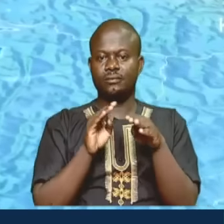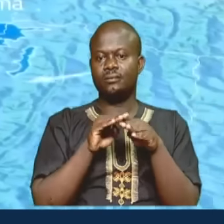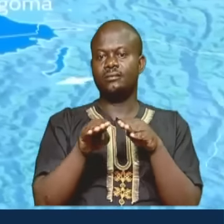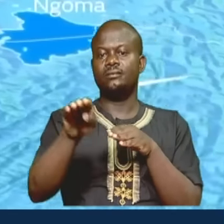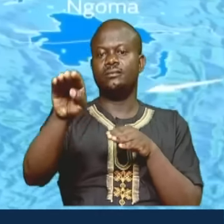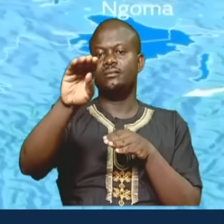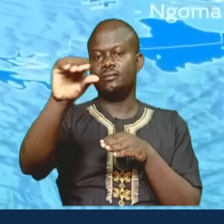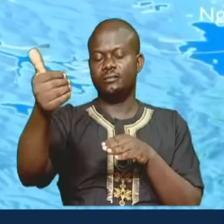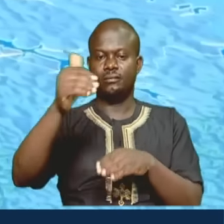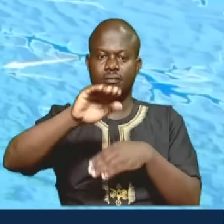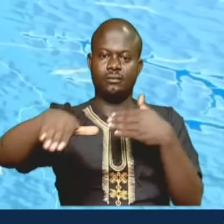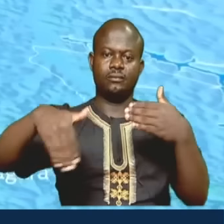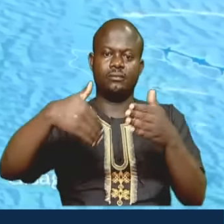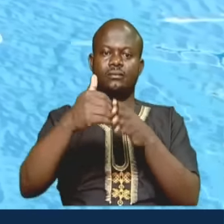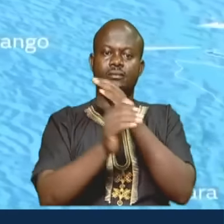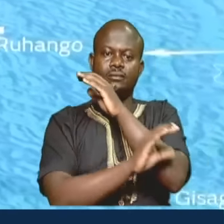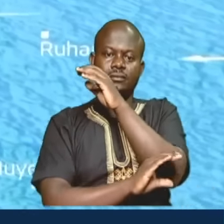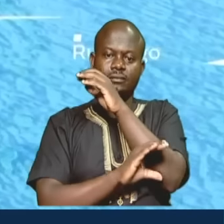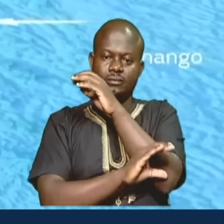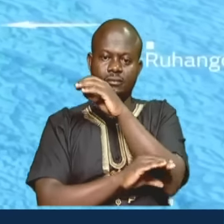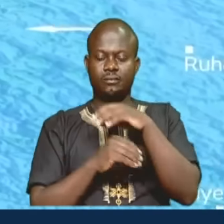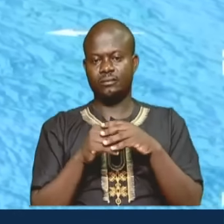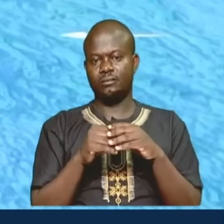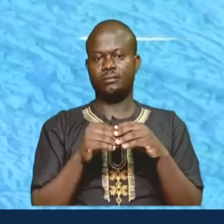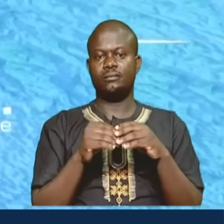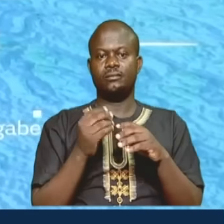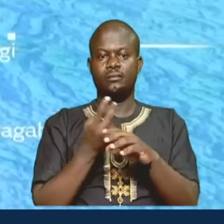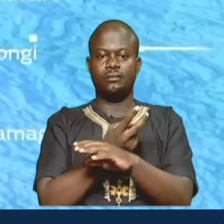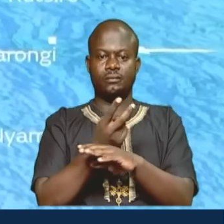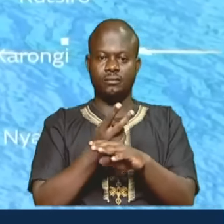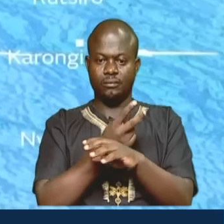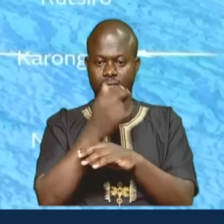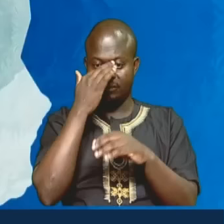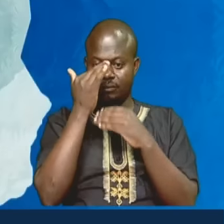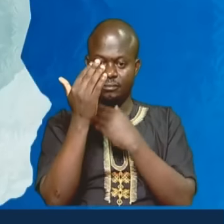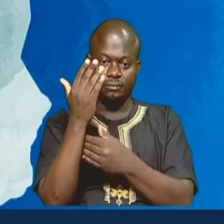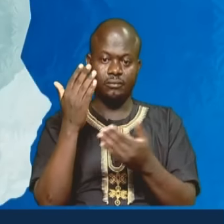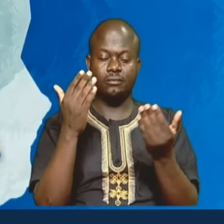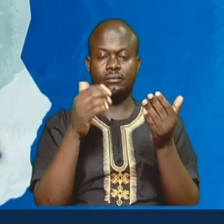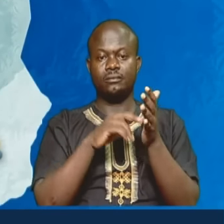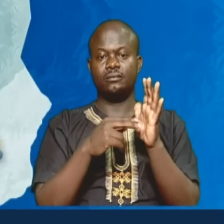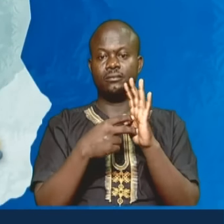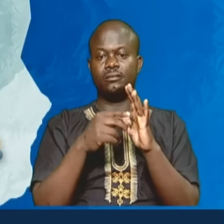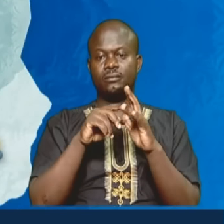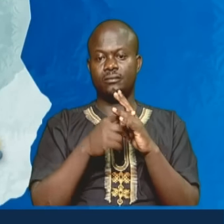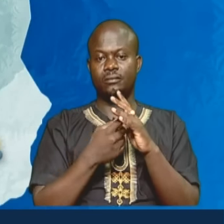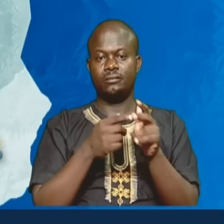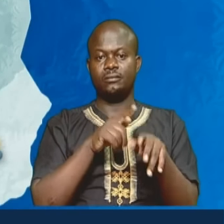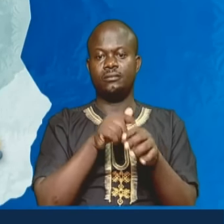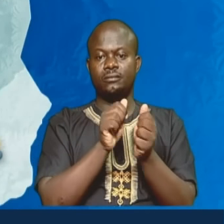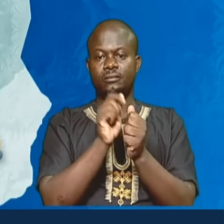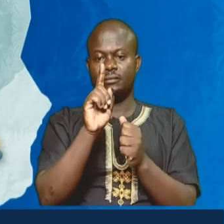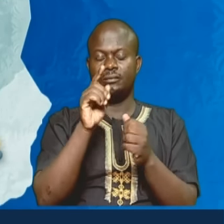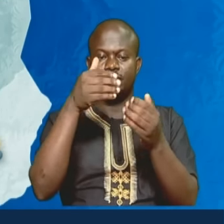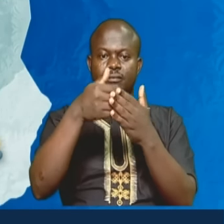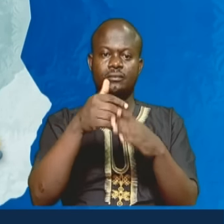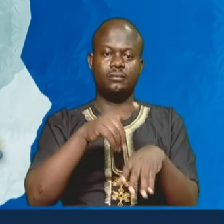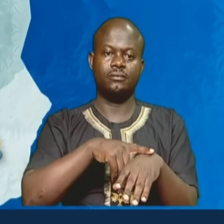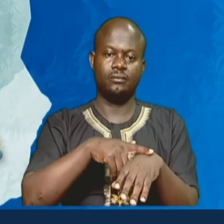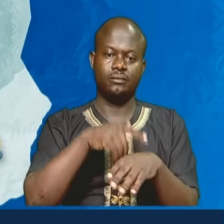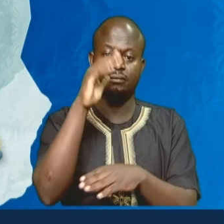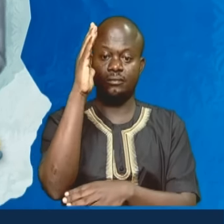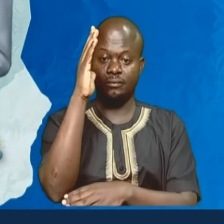bindi bice by'igihugu. Mu masaha y'igitondo, ubwo ni uguhera ku isaha y'isaha 12 kugeza ku isaha y'isaha